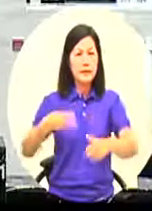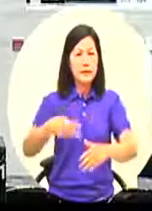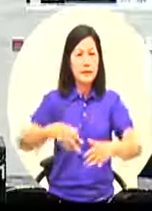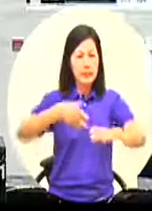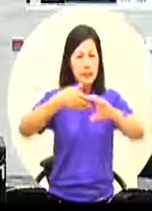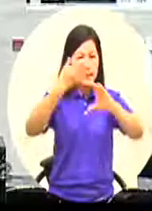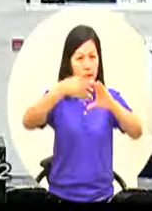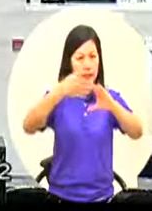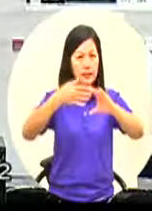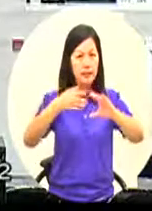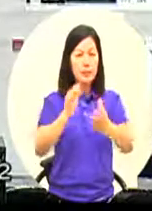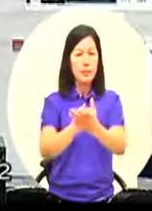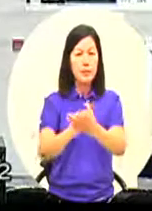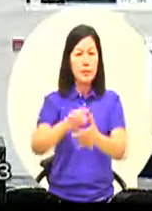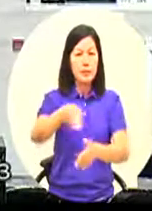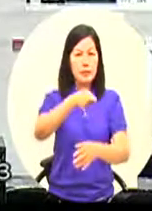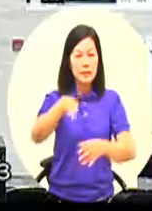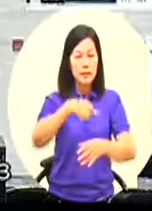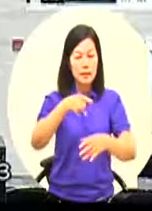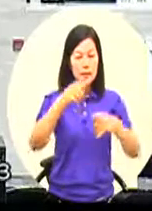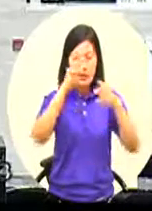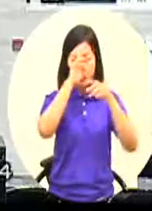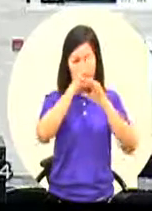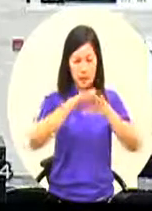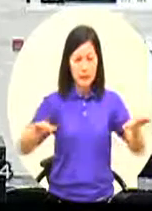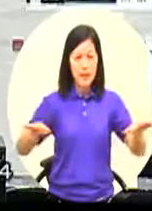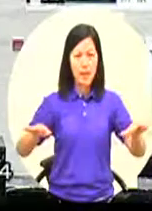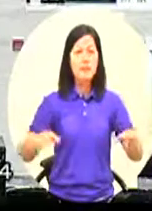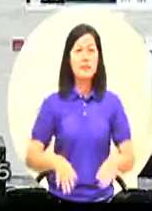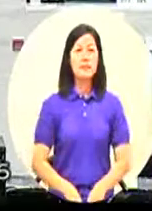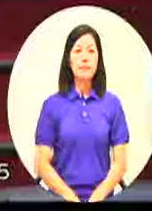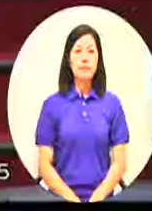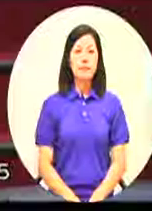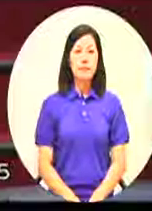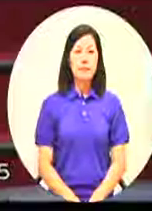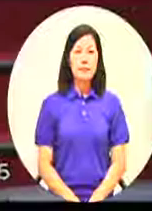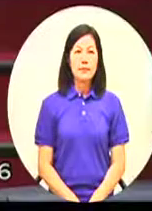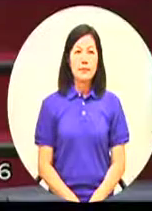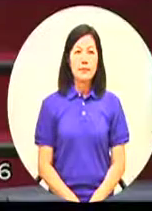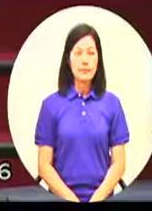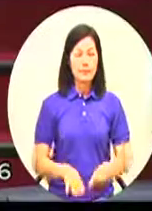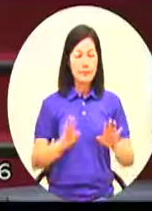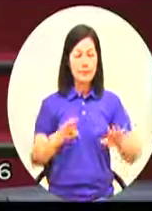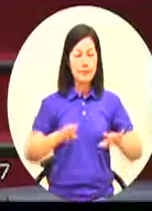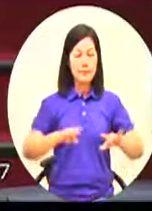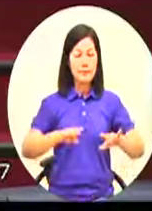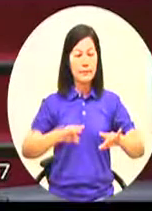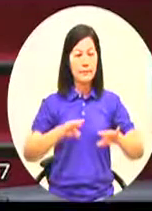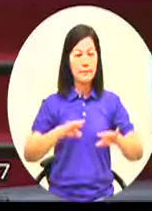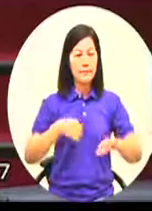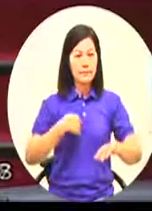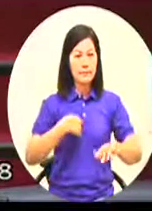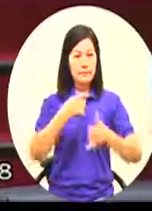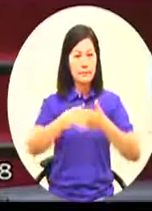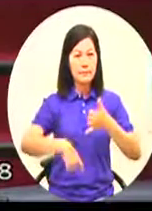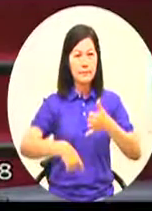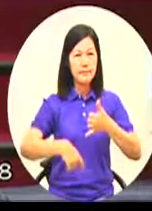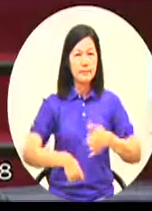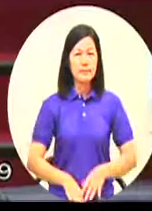前的好朋友们，大家午安，大家平安。今天本席有两